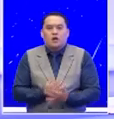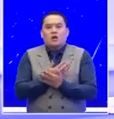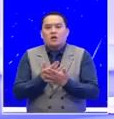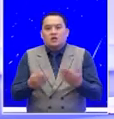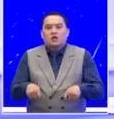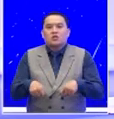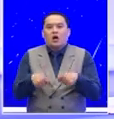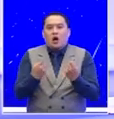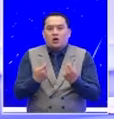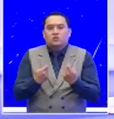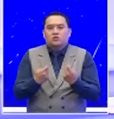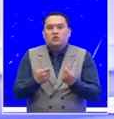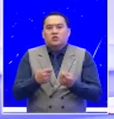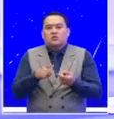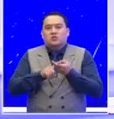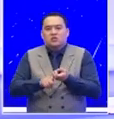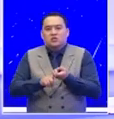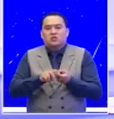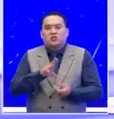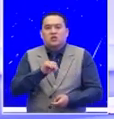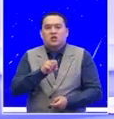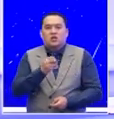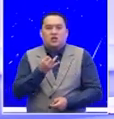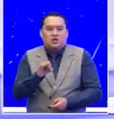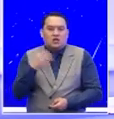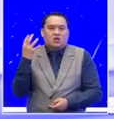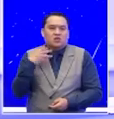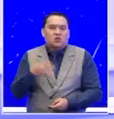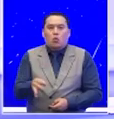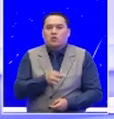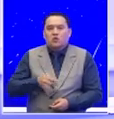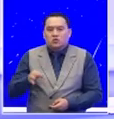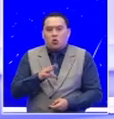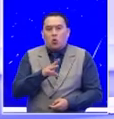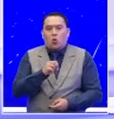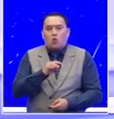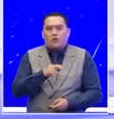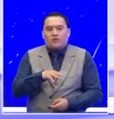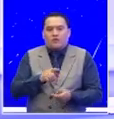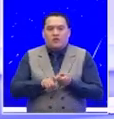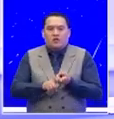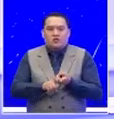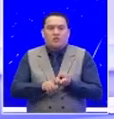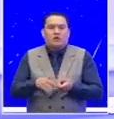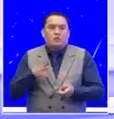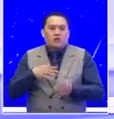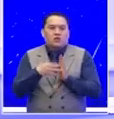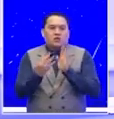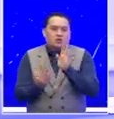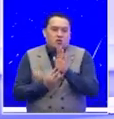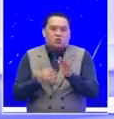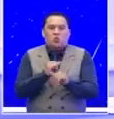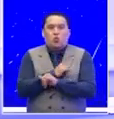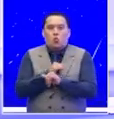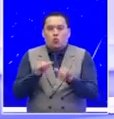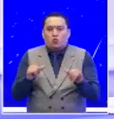Несколько нарушителей и десятки зараженных. В Щиелинском районе Кызылординской области количество пациентов с COVID-19 растет